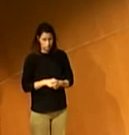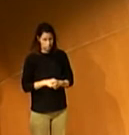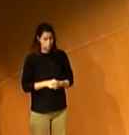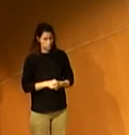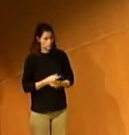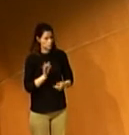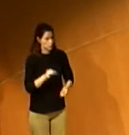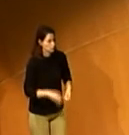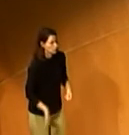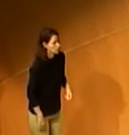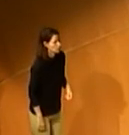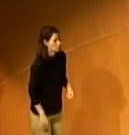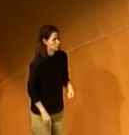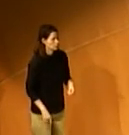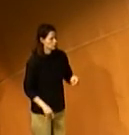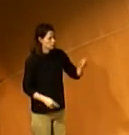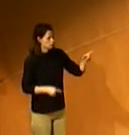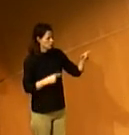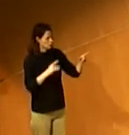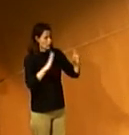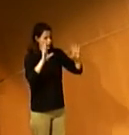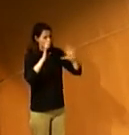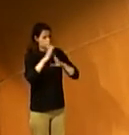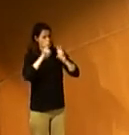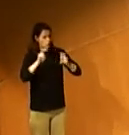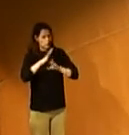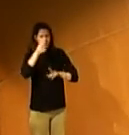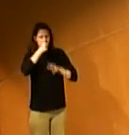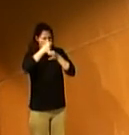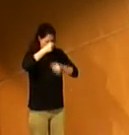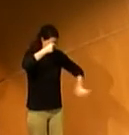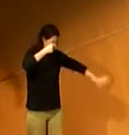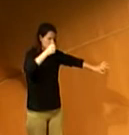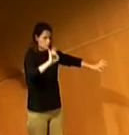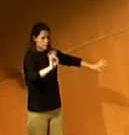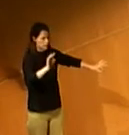Oui. Alors, est-ce qu'on a un micro sans fil ? Je ne sais pas si on a assez de fil.